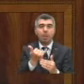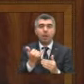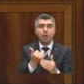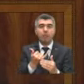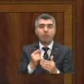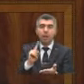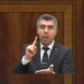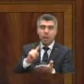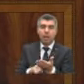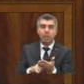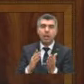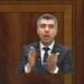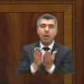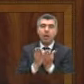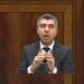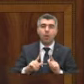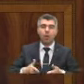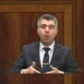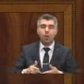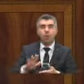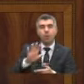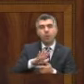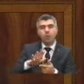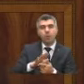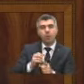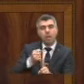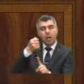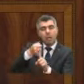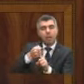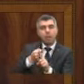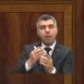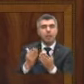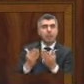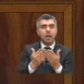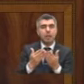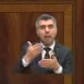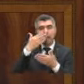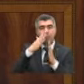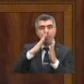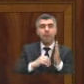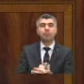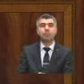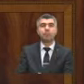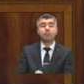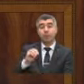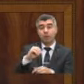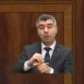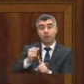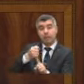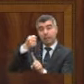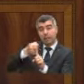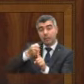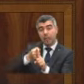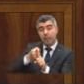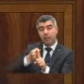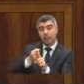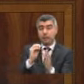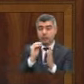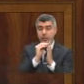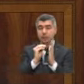وفعالية المنظومة التربوية ومردودية المدرسة المغربية. كما تقوم هذه الرؤية الإصلاحية على ضمان